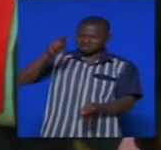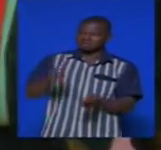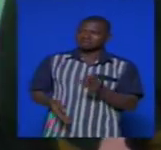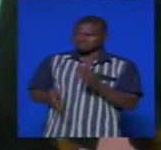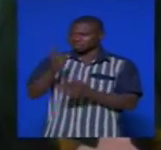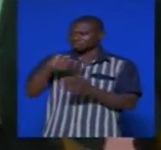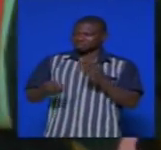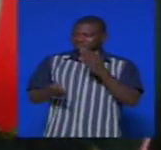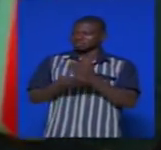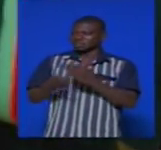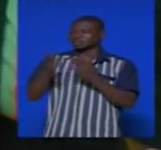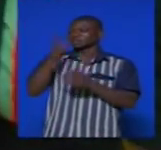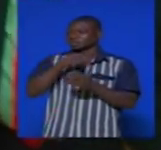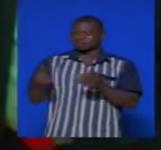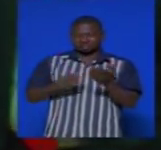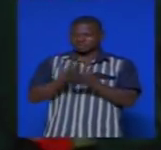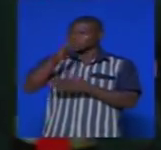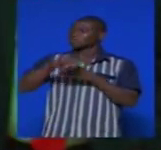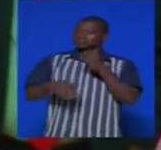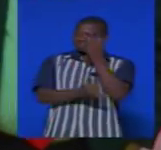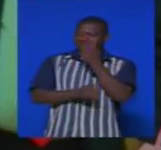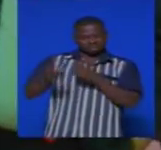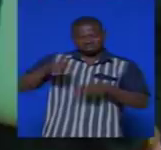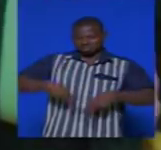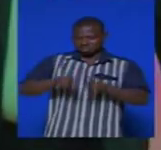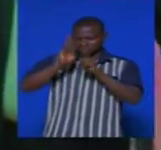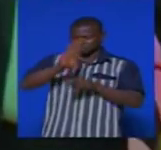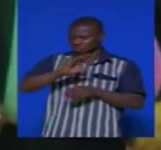pays pour permettre au Burkinabé d'être connecté au monde.